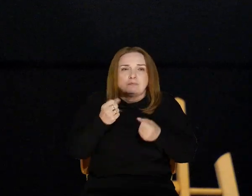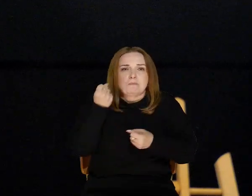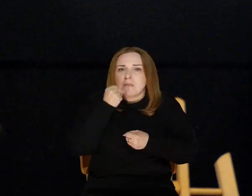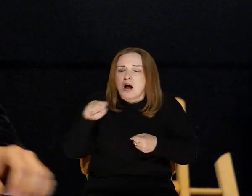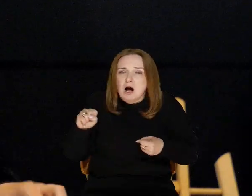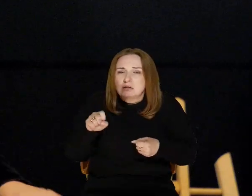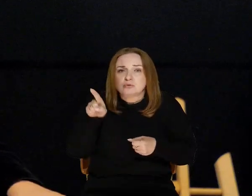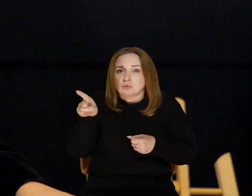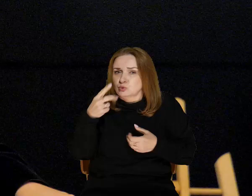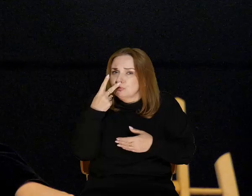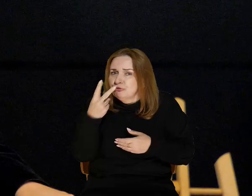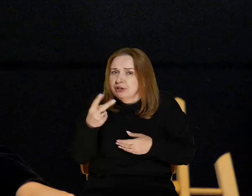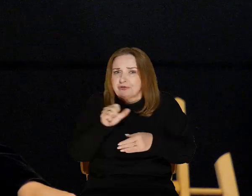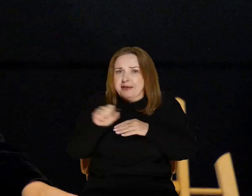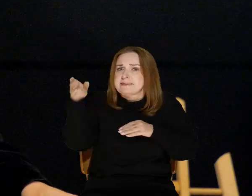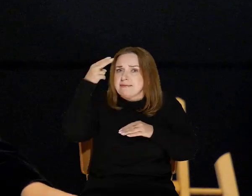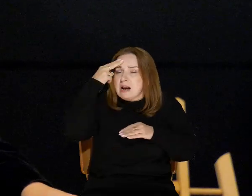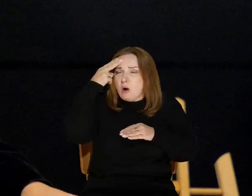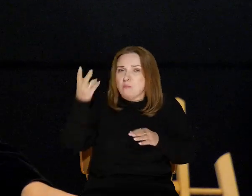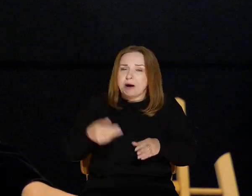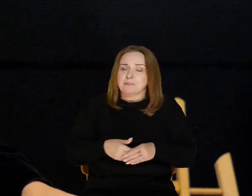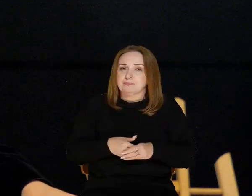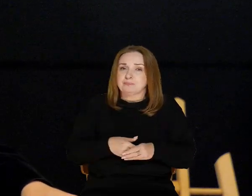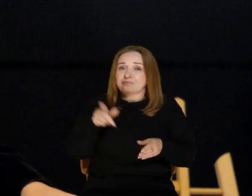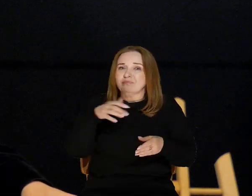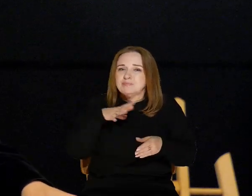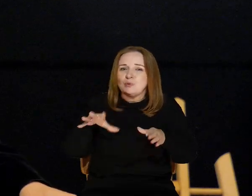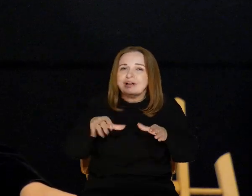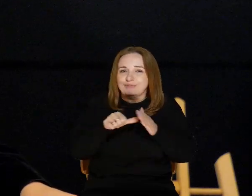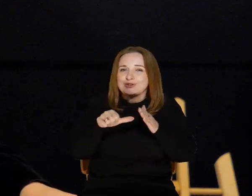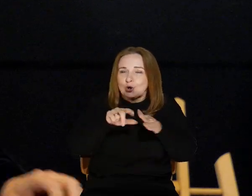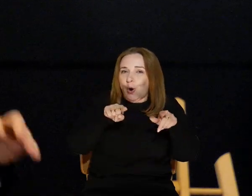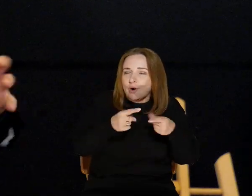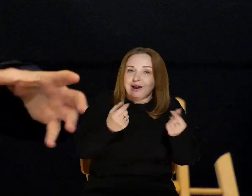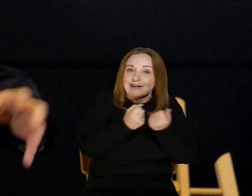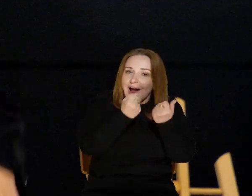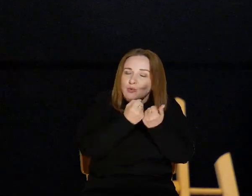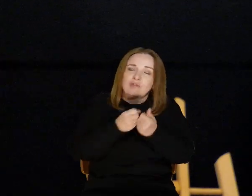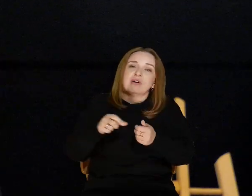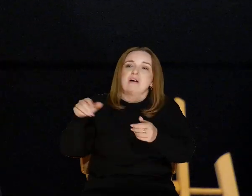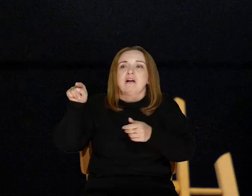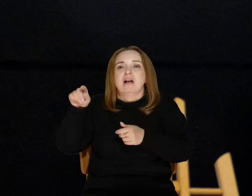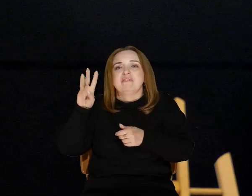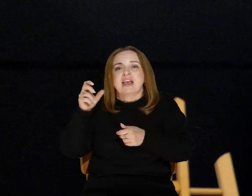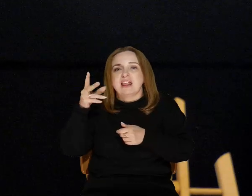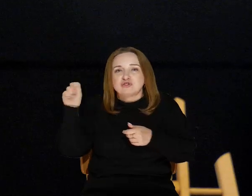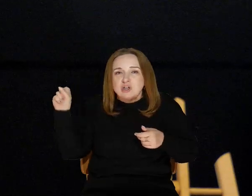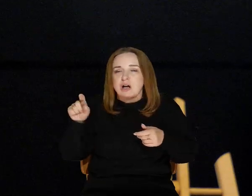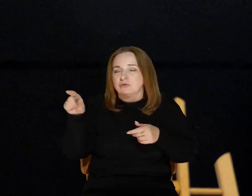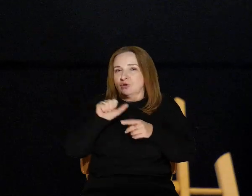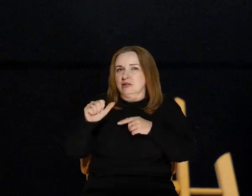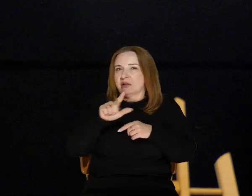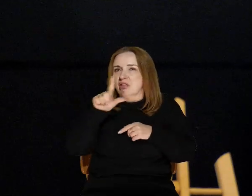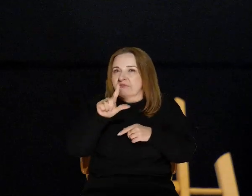Wieliczki a zwiedzaniem Krakowa, tak? Między Wawelem a Wieliczką, 2 godziny, 3 godziny w